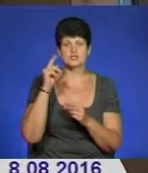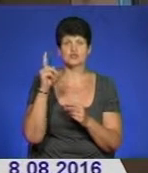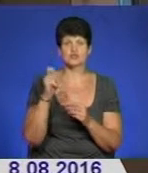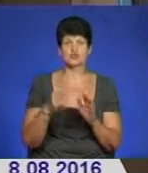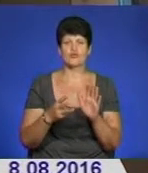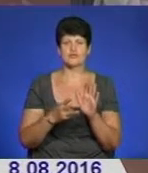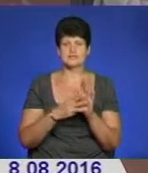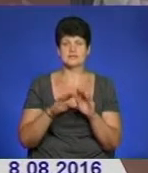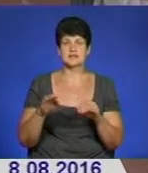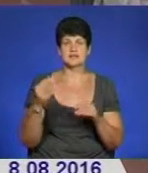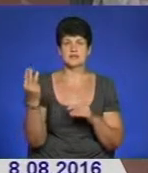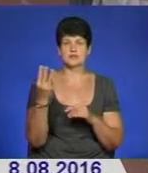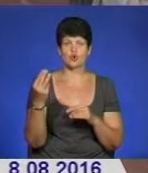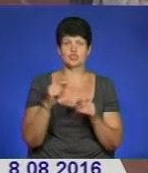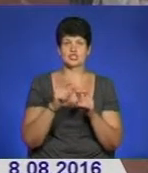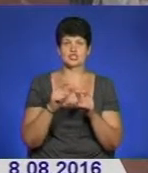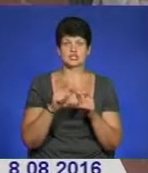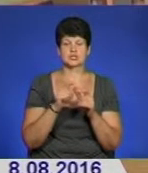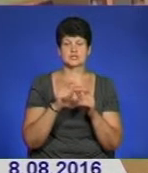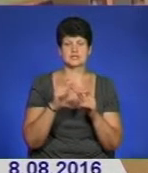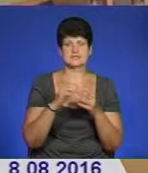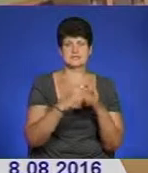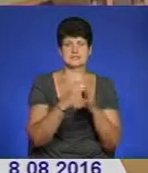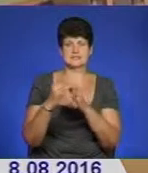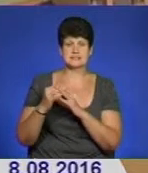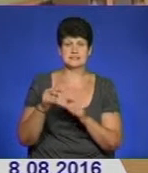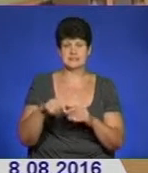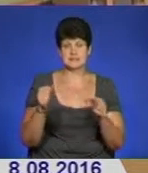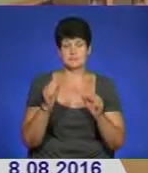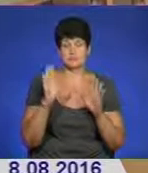навколишніх сіл. І цієї зими у їхніх класах вже буде тепло та затишно.